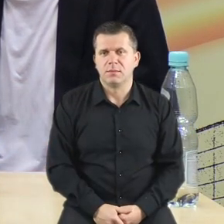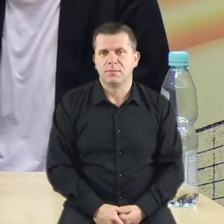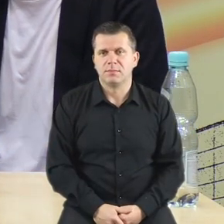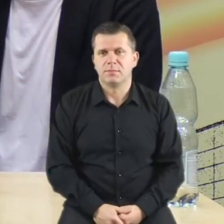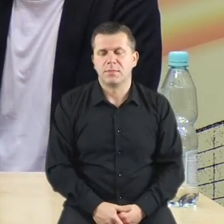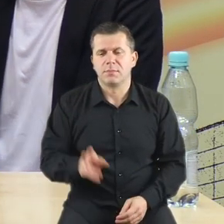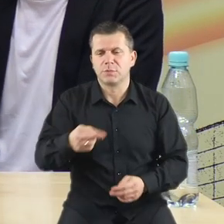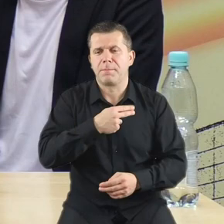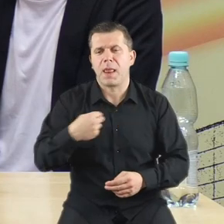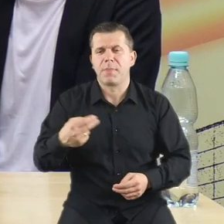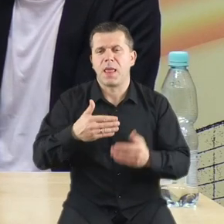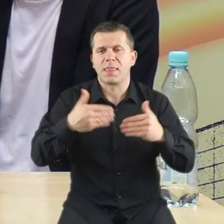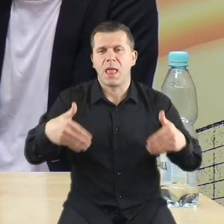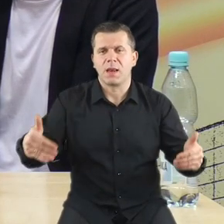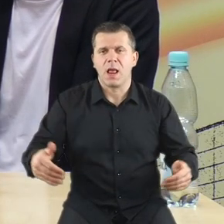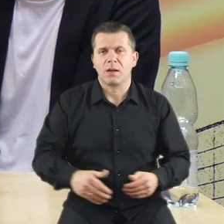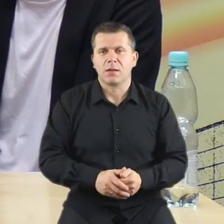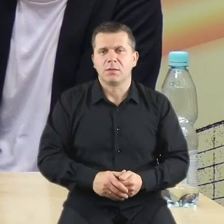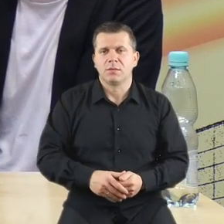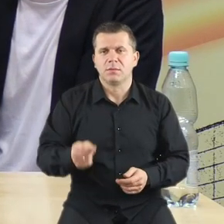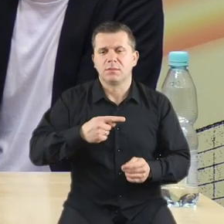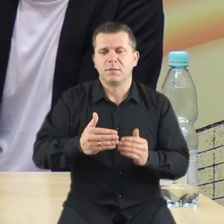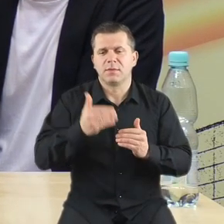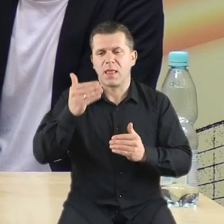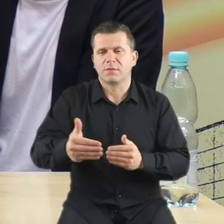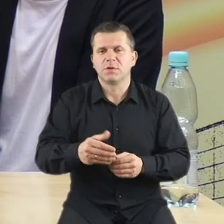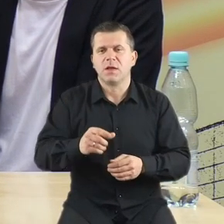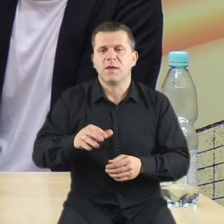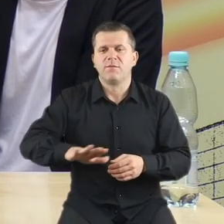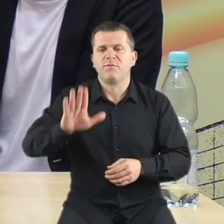w Teatrze Wybrzeże w Gdańsku.